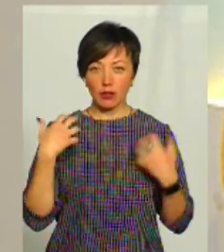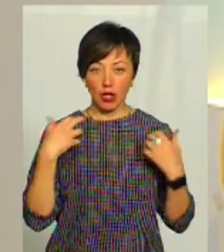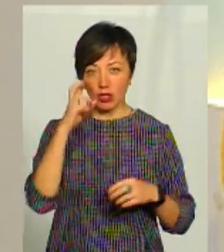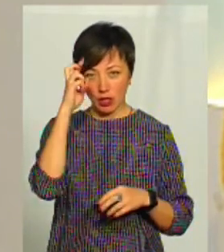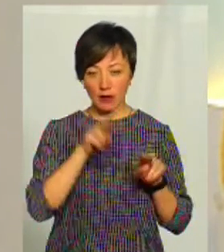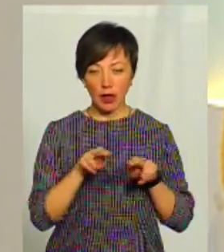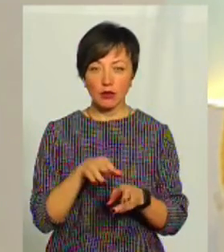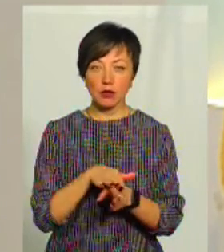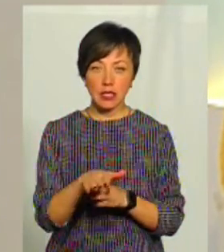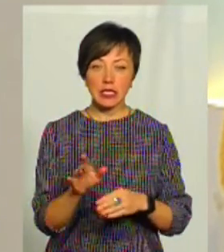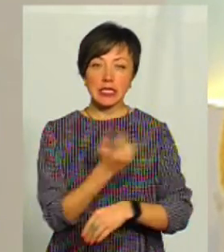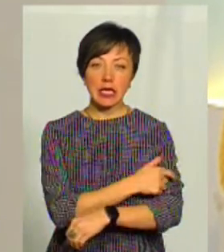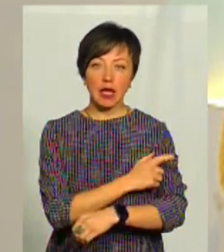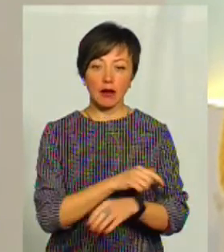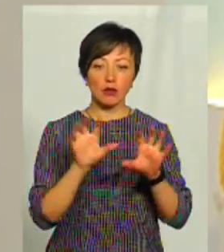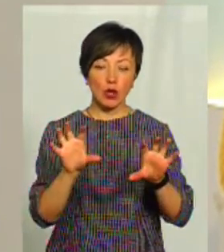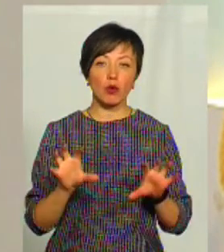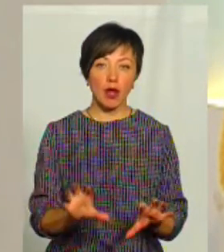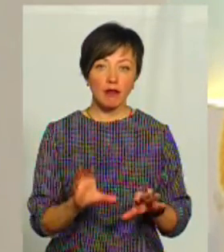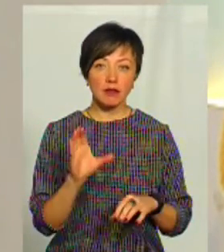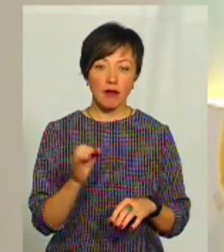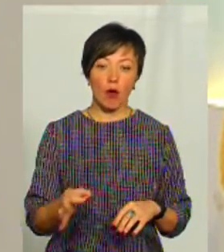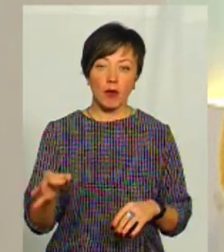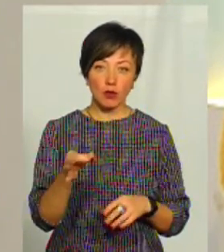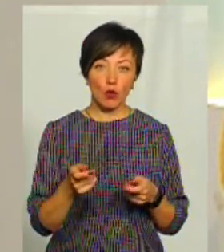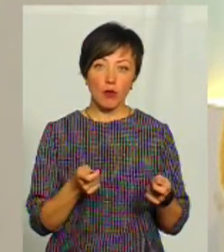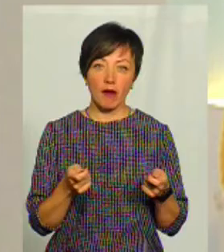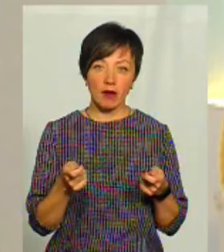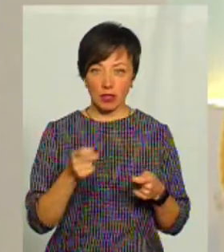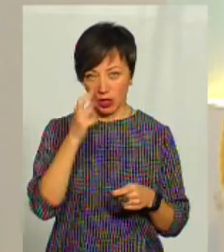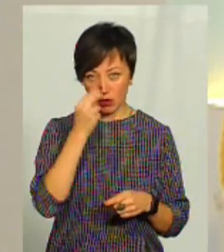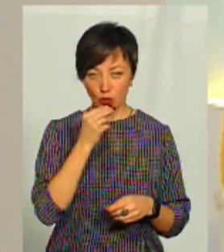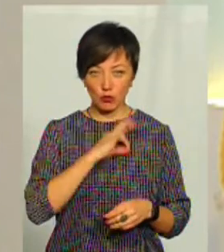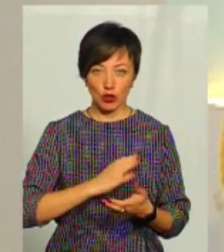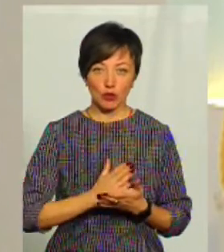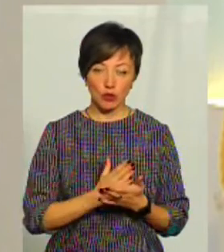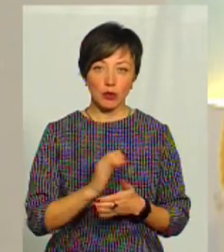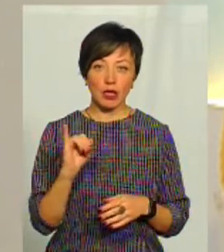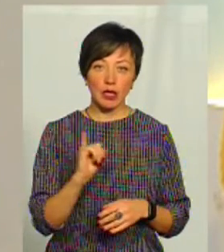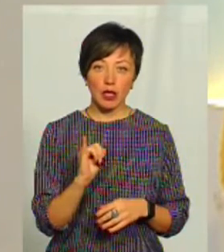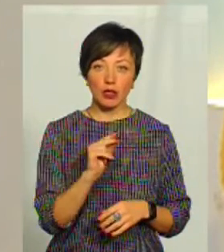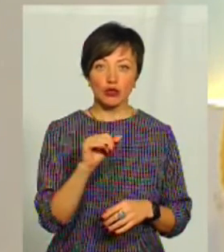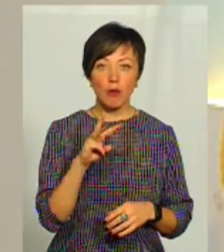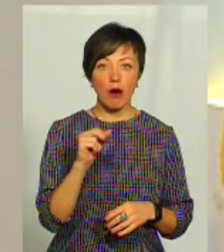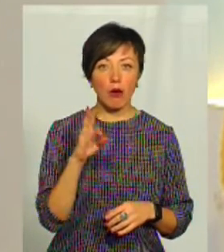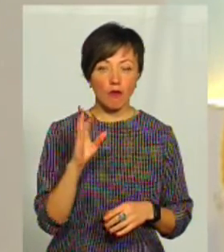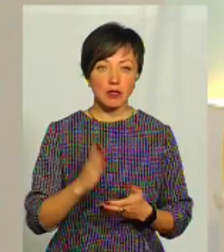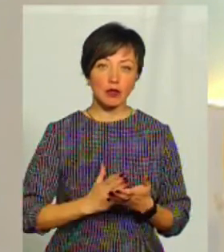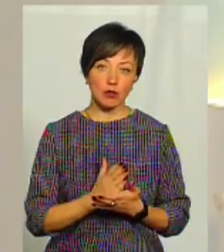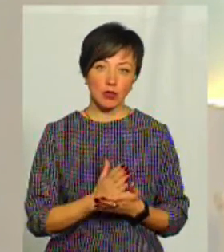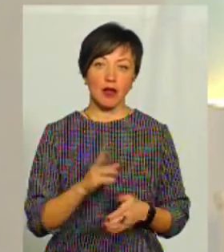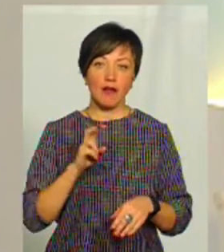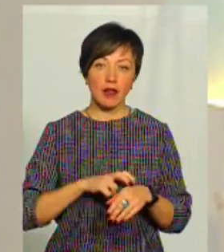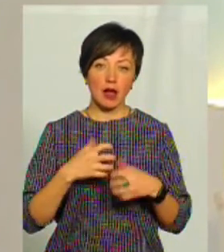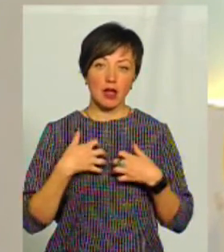державного нагляду за дотриманням санітарного законодавства обласного управління Держпродспоживслужби та Кирило Чумаков,